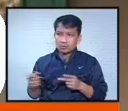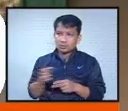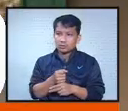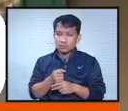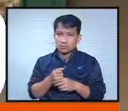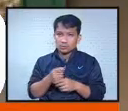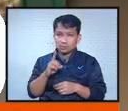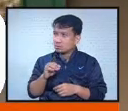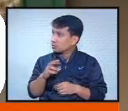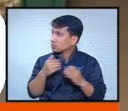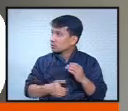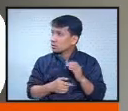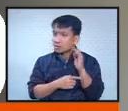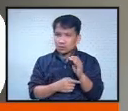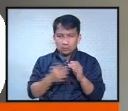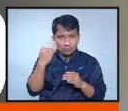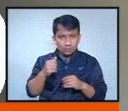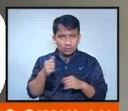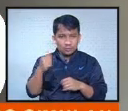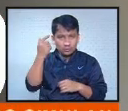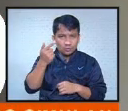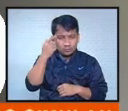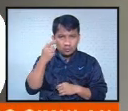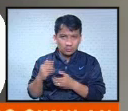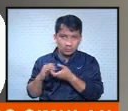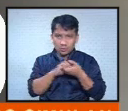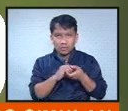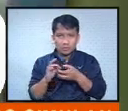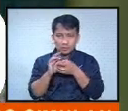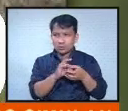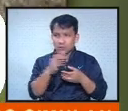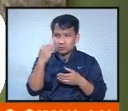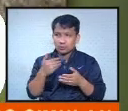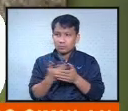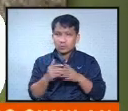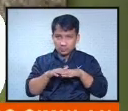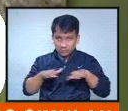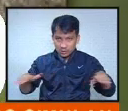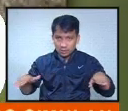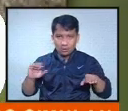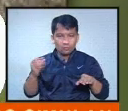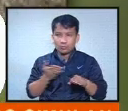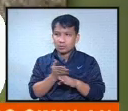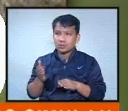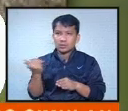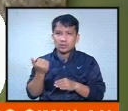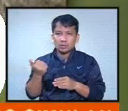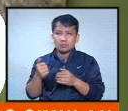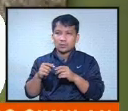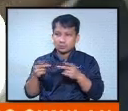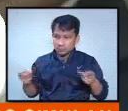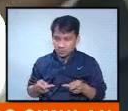binakura ng DOTR ang property para sa ahensya. Mas akma ito sa proyekto dahil mas patag ito at walang masasagasa ang iba pang